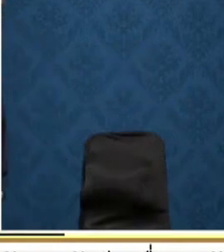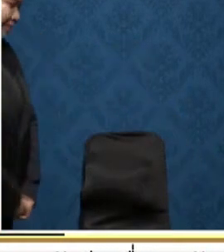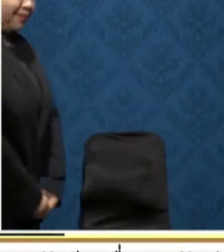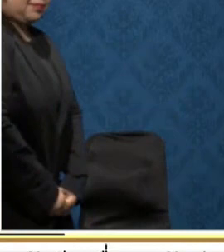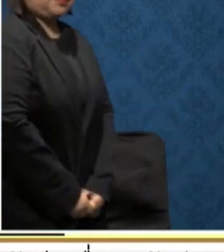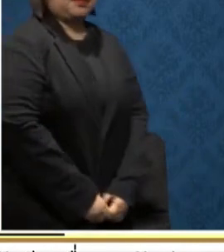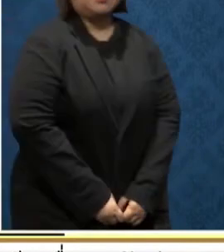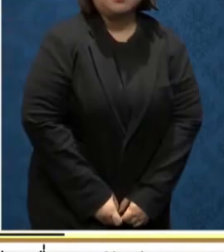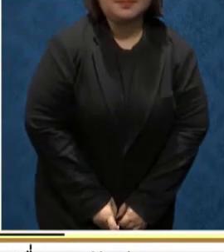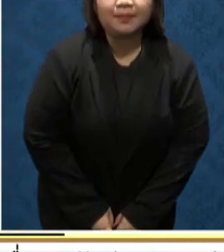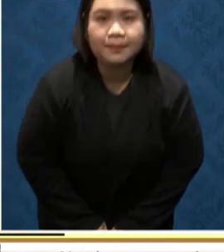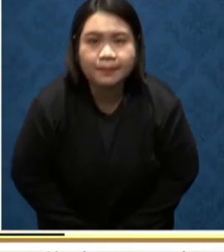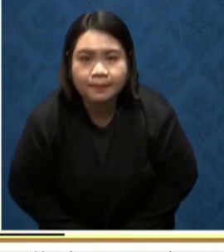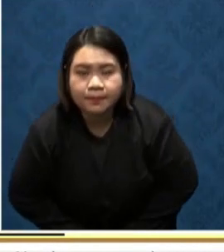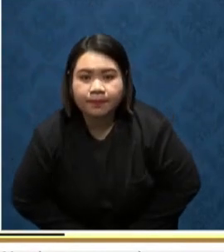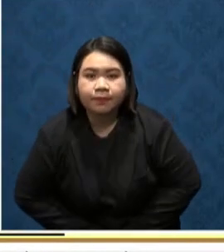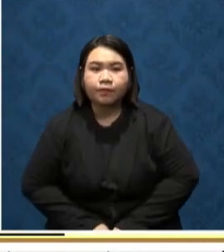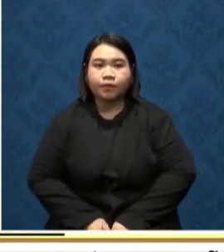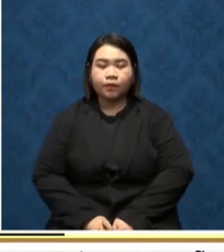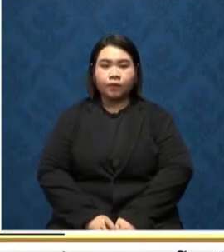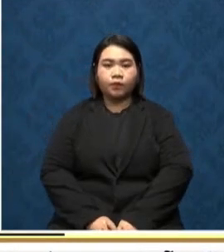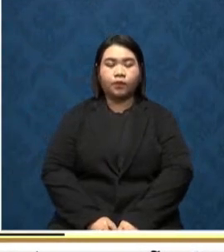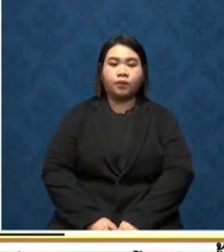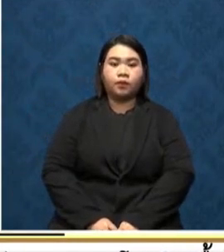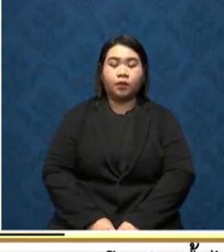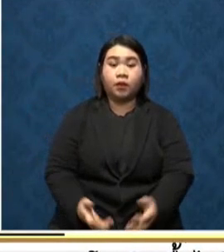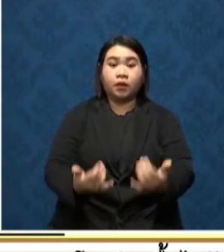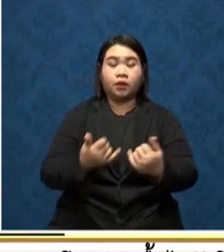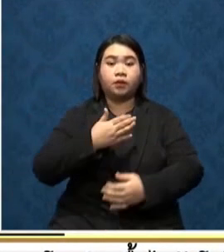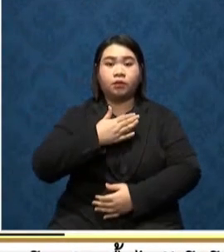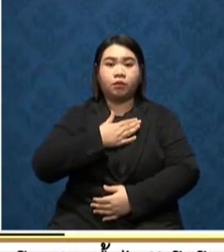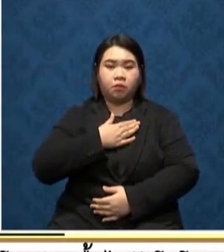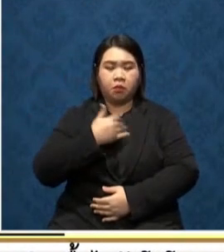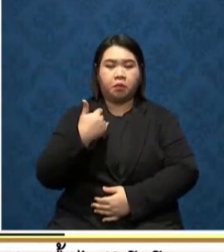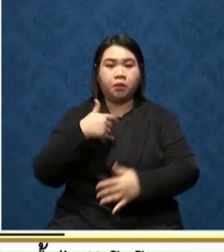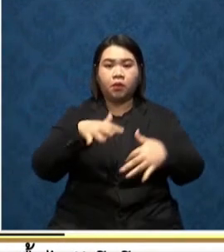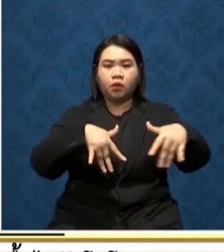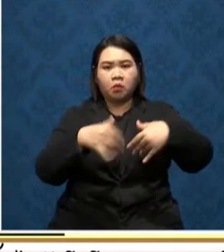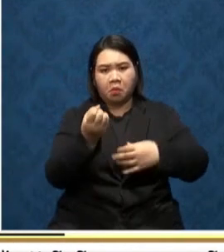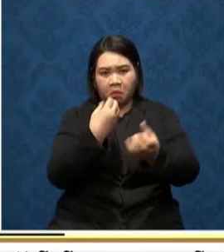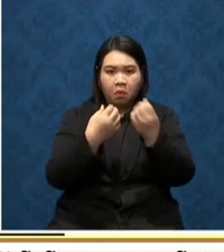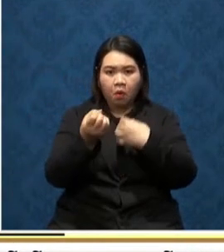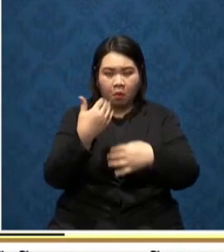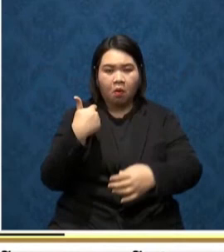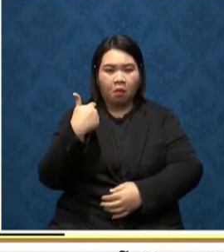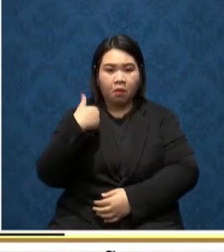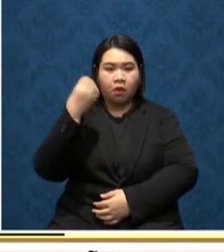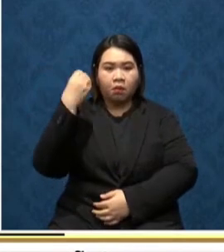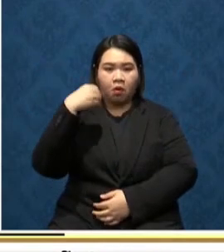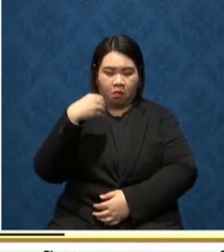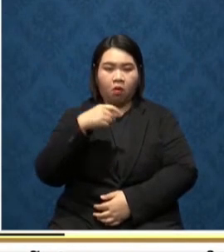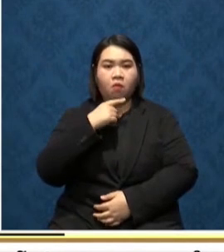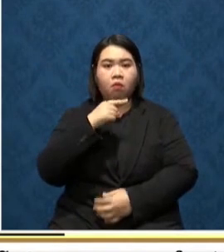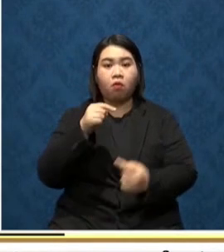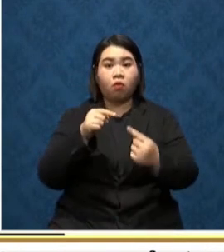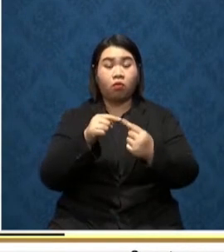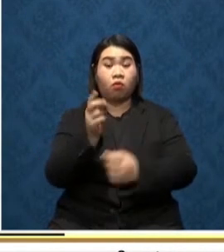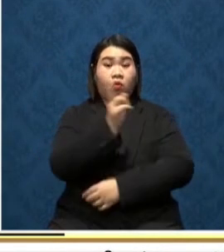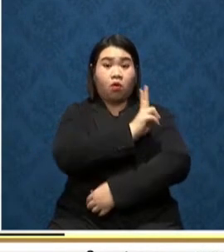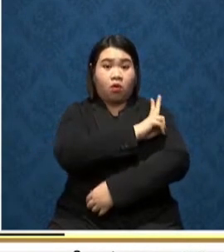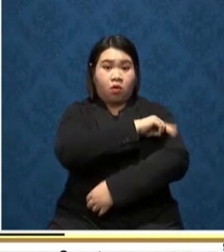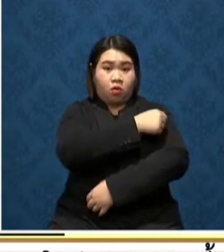อย่างเท่าเทีมเข้าถึงผมเองได้รับการรงเรีนมาตลอด หลจากที่โรงบาล